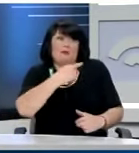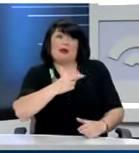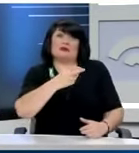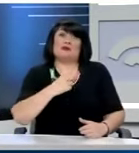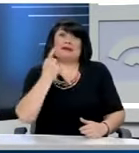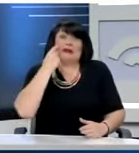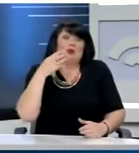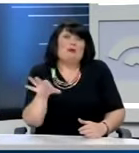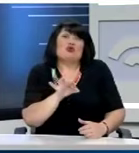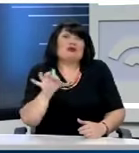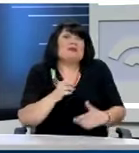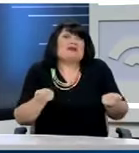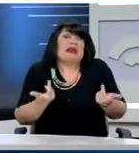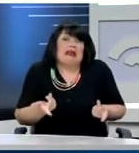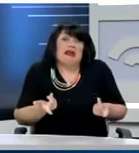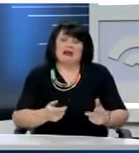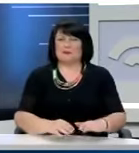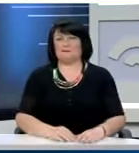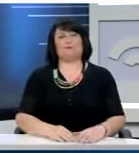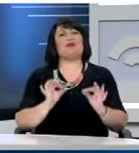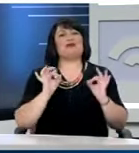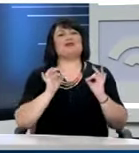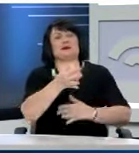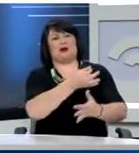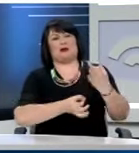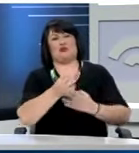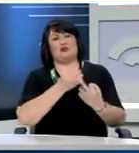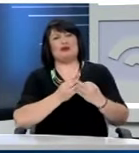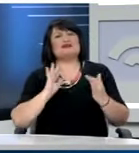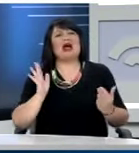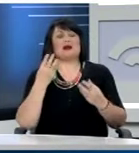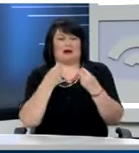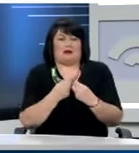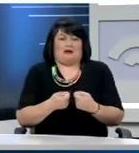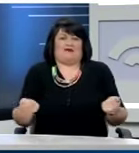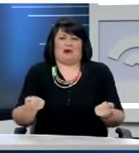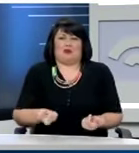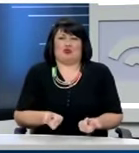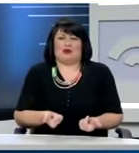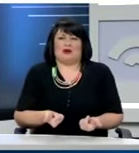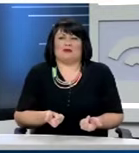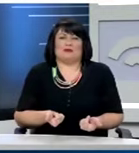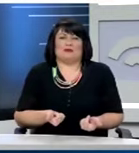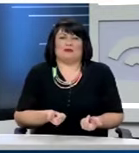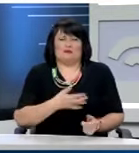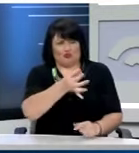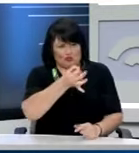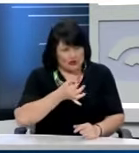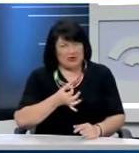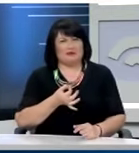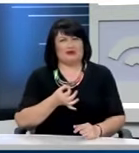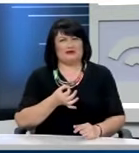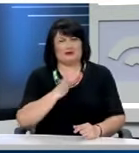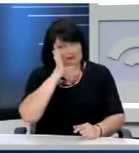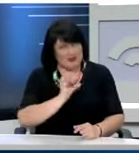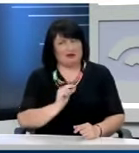τα ζητήματα. Και βεβαίως να μας πείτε αν θα εφαρμόσετε αυτό το οποίο είχατε πράγματι, αυτό το